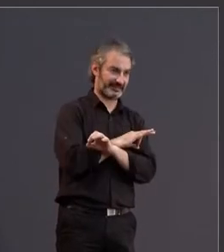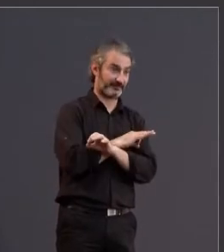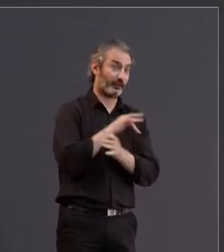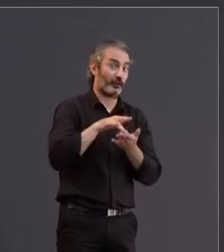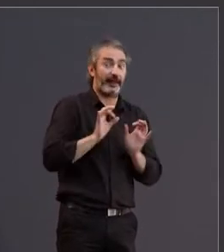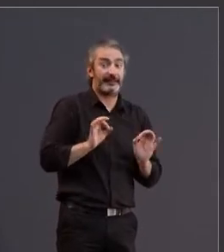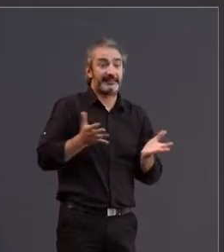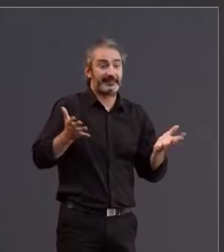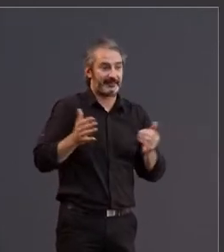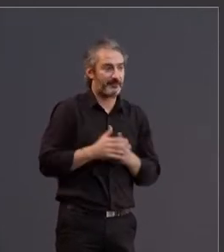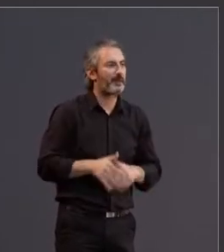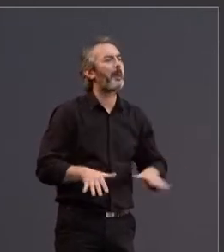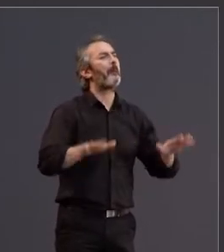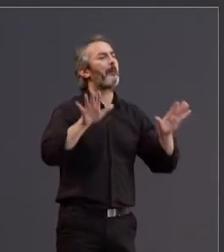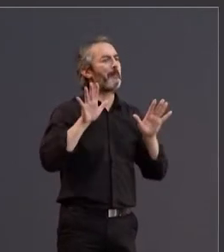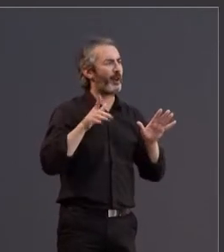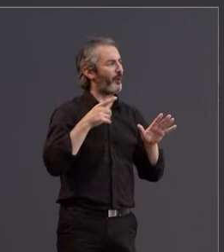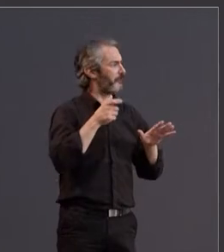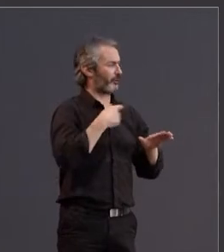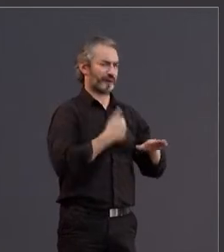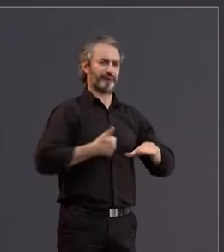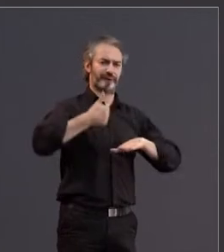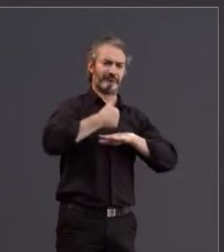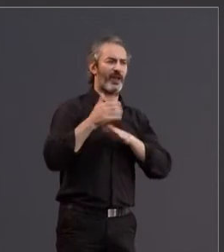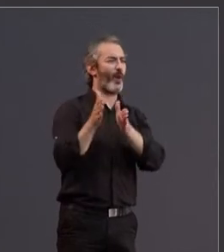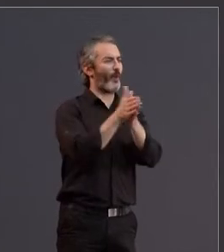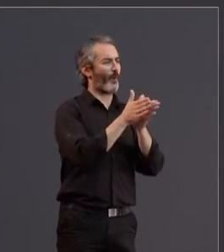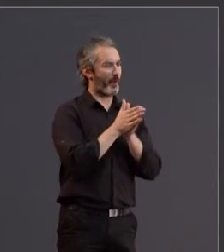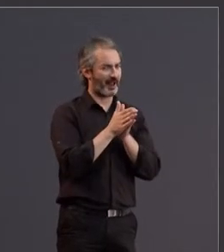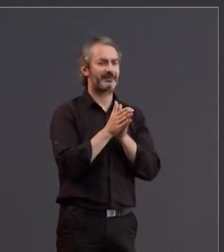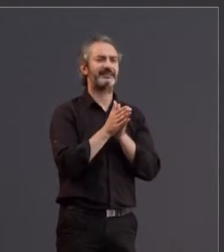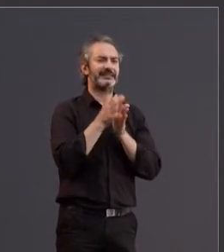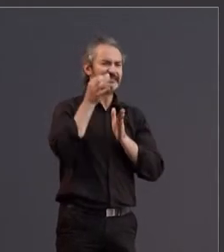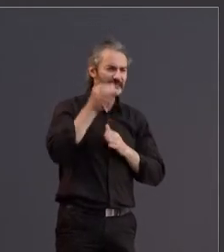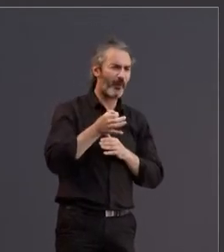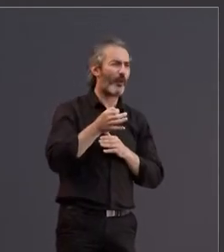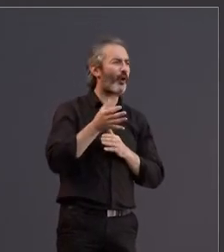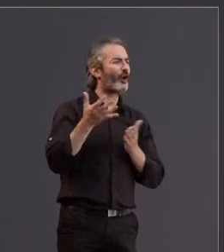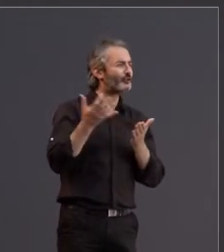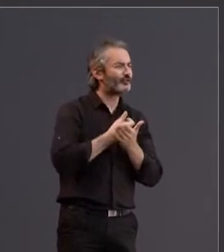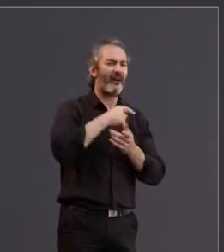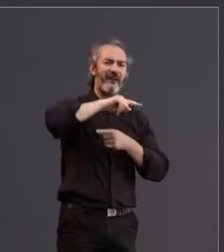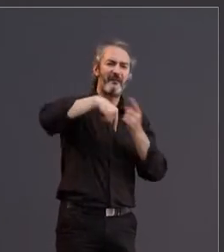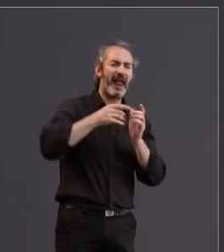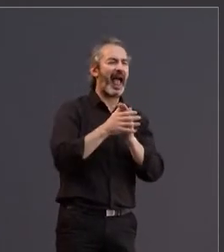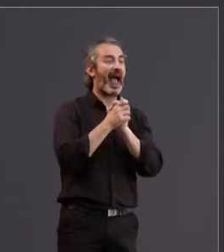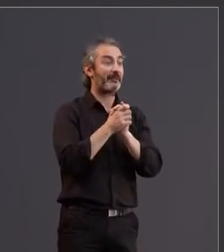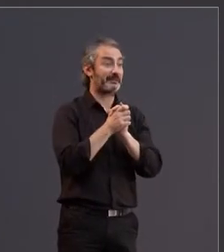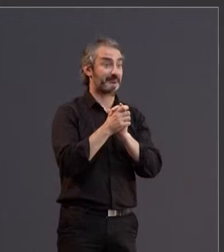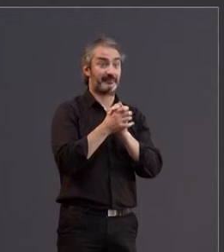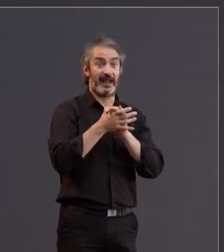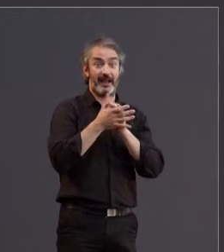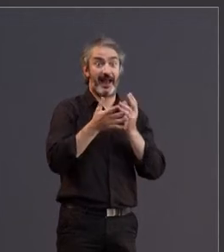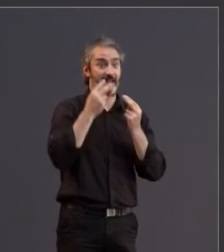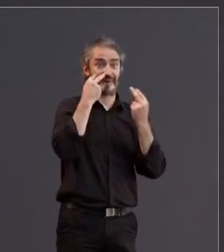així. Això no treu que les autoritats, els vostres companys i companyes i segurament també tots els familiars i els amics que us